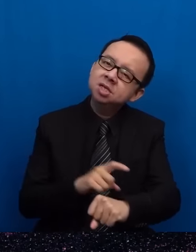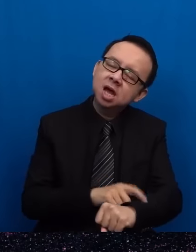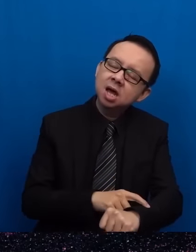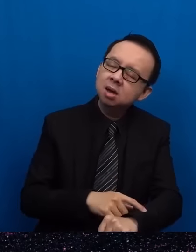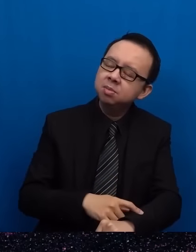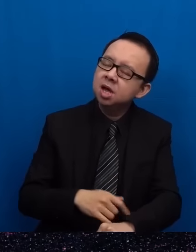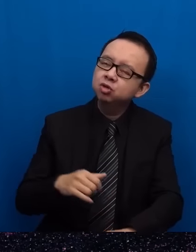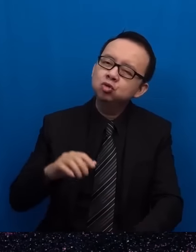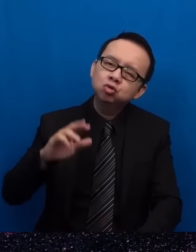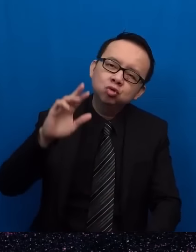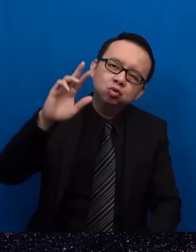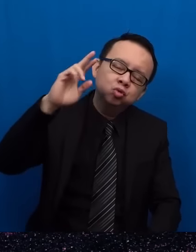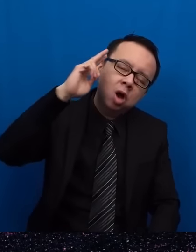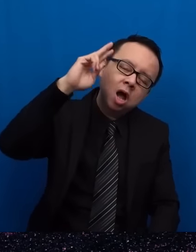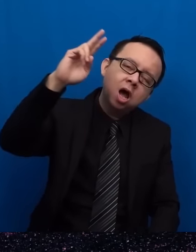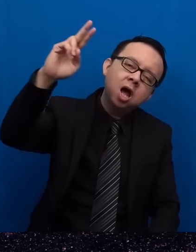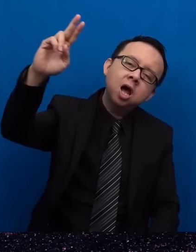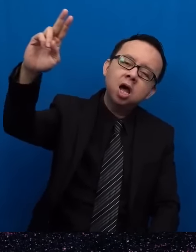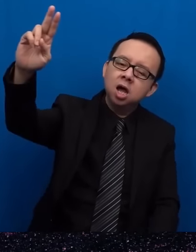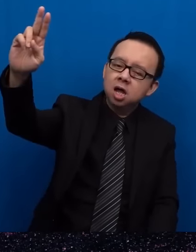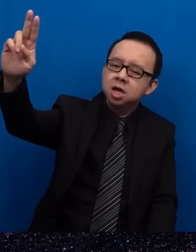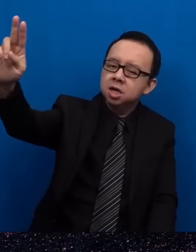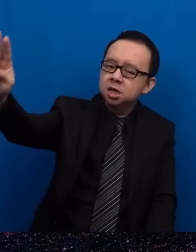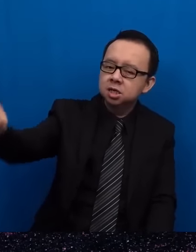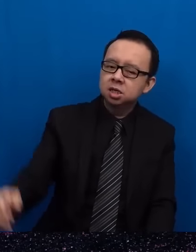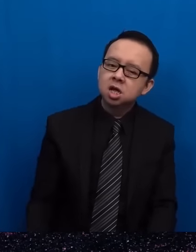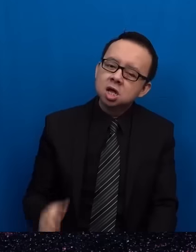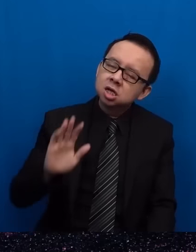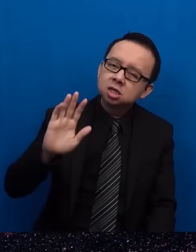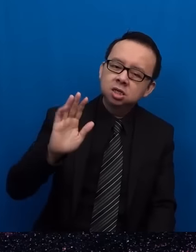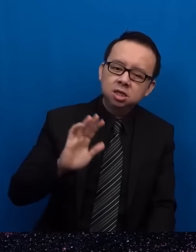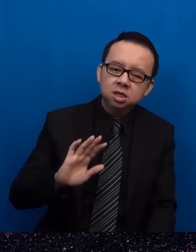Setiap jam ya Tuhan,